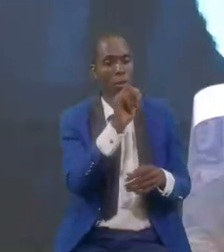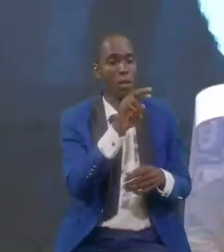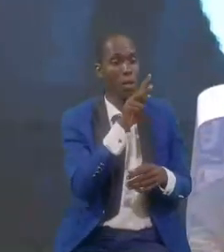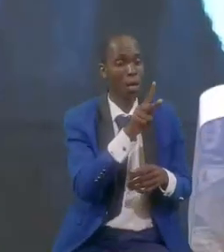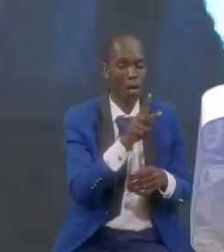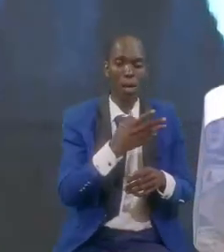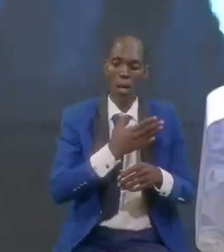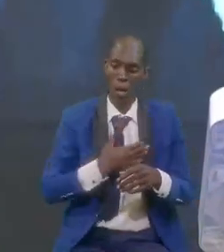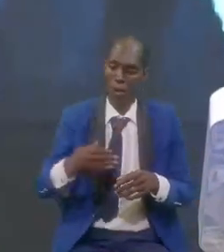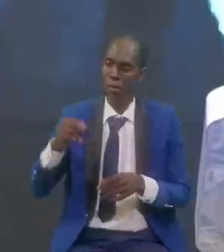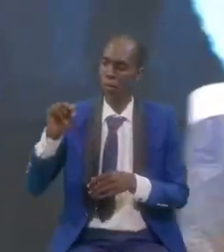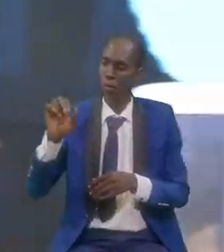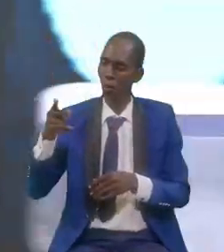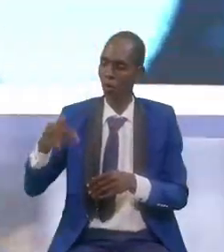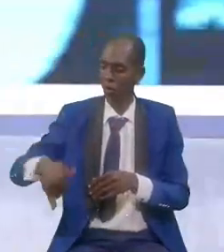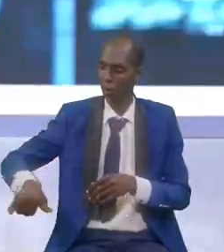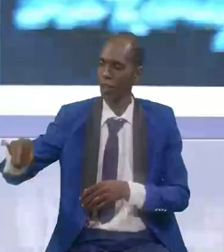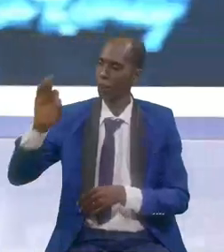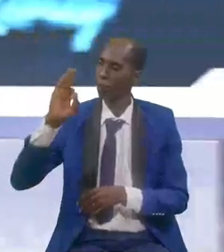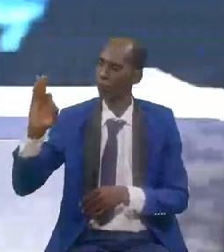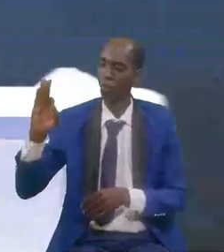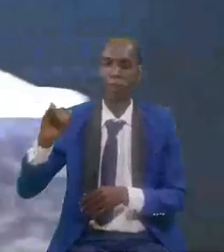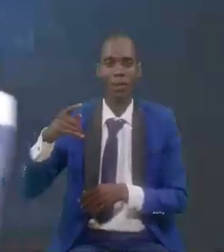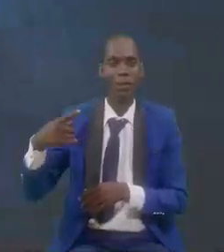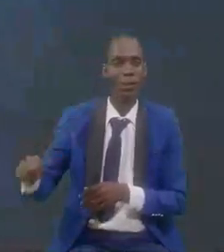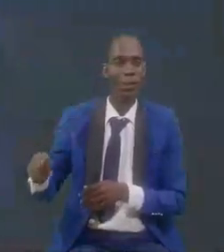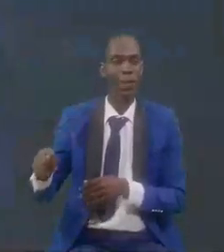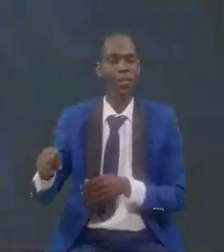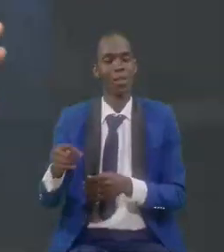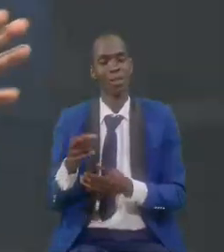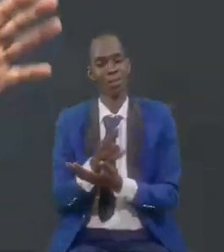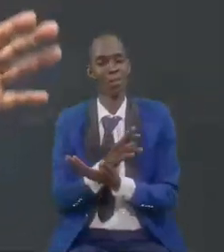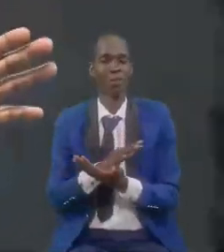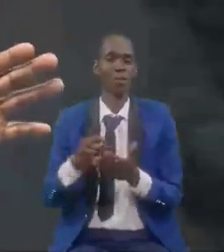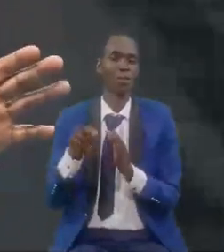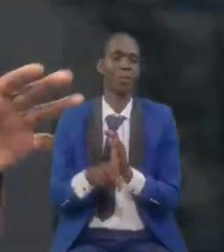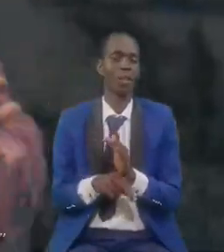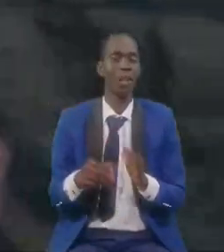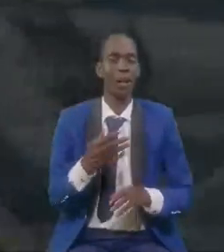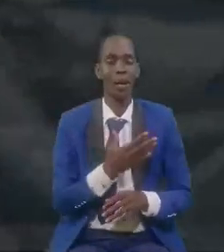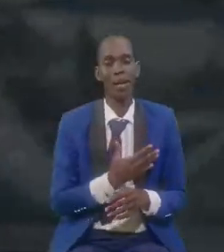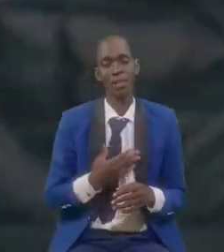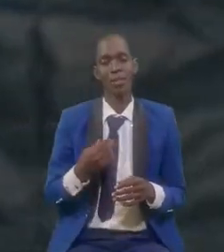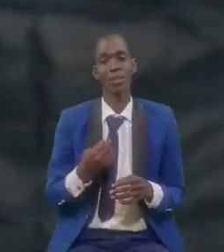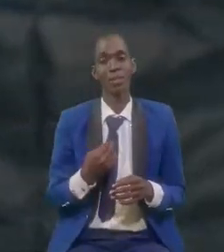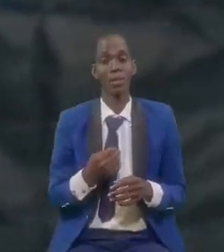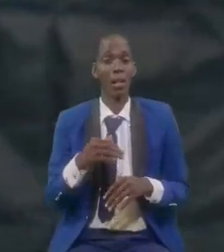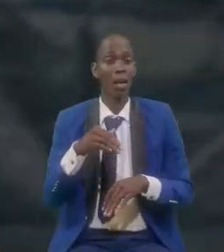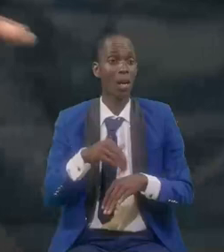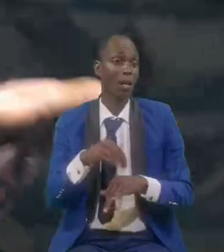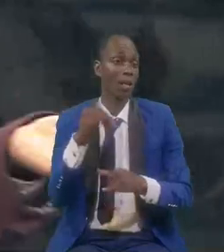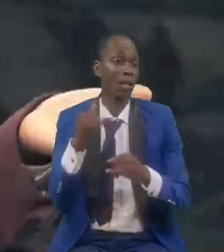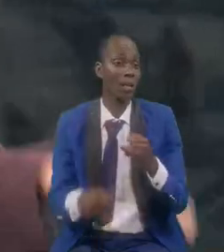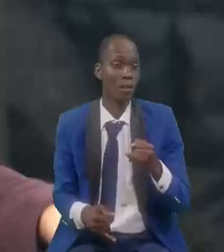est un prédicateur de justice, et il appelle les gens. Il y avait assez de chambres dans l'arche,